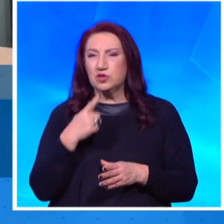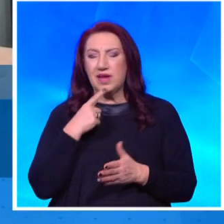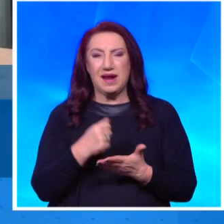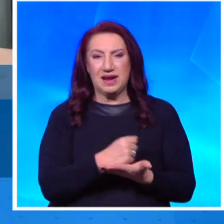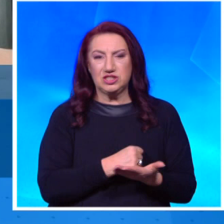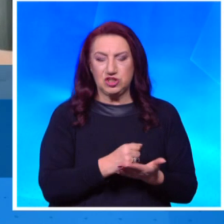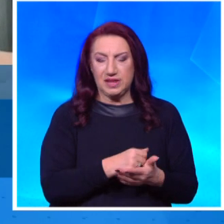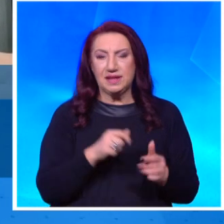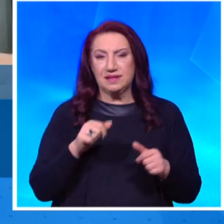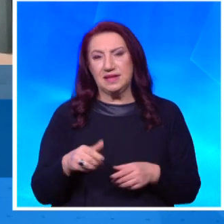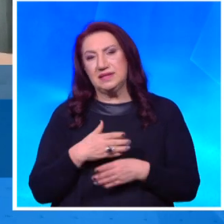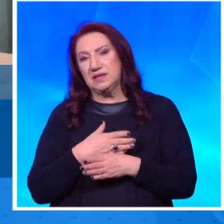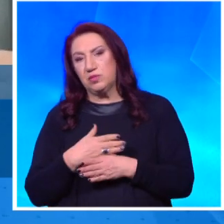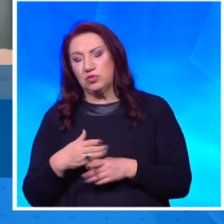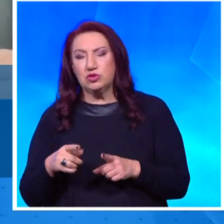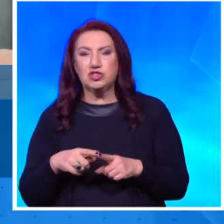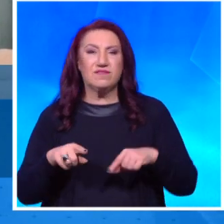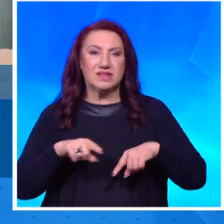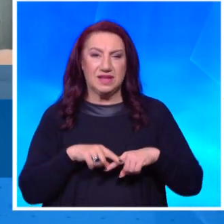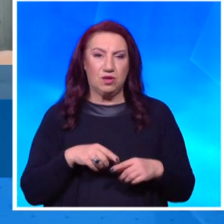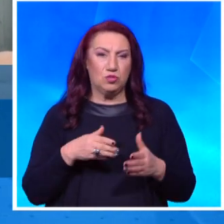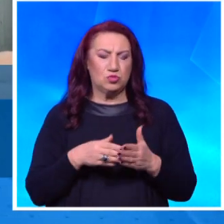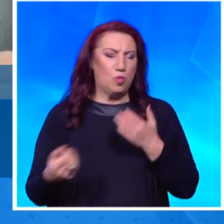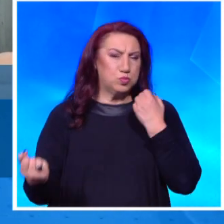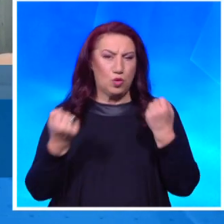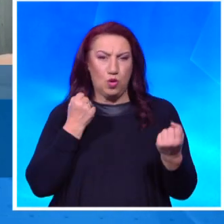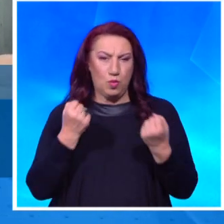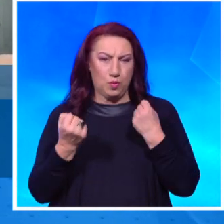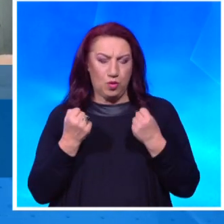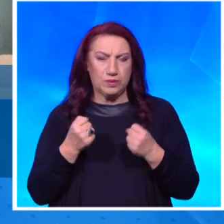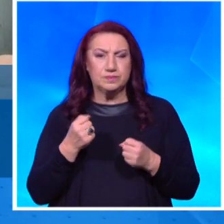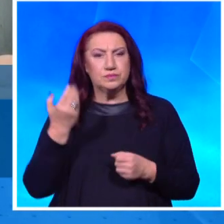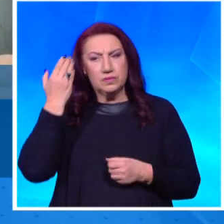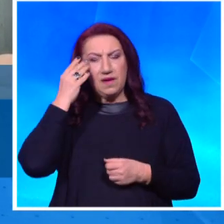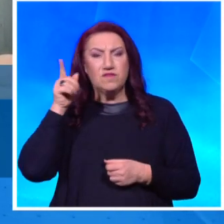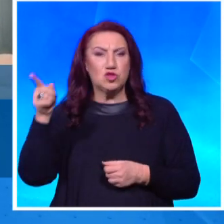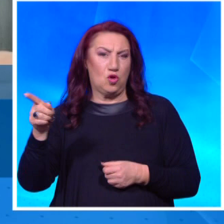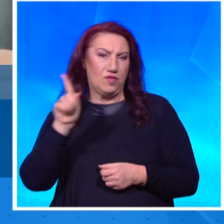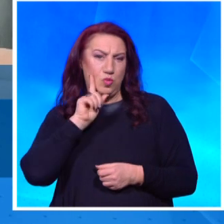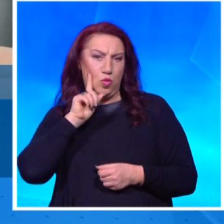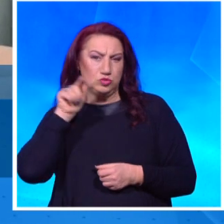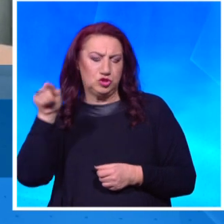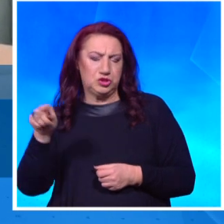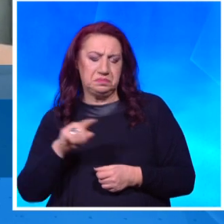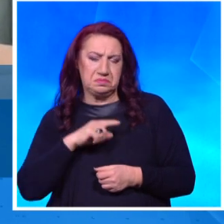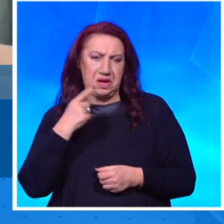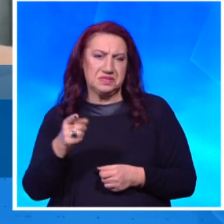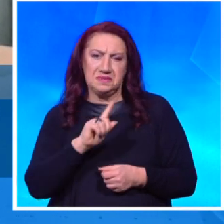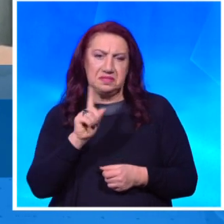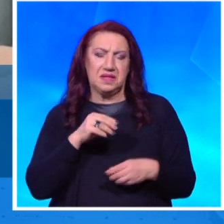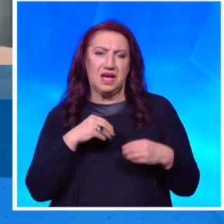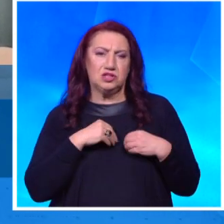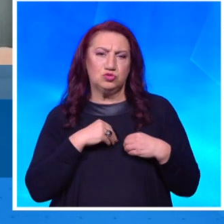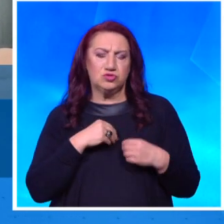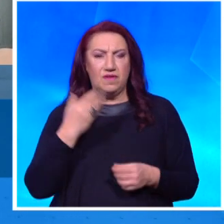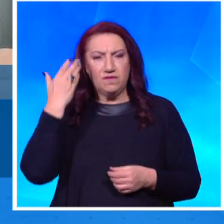че се декларира като българин. Обвиняемия за побой не се чувствува виновен и казва, че разбрал престъплението,